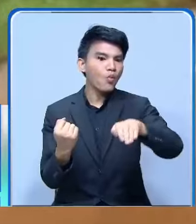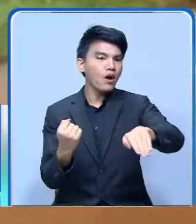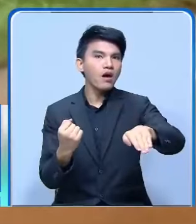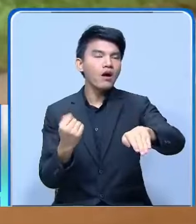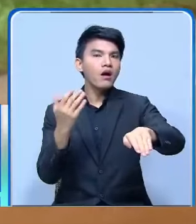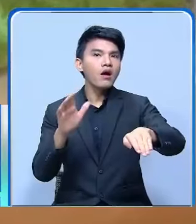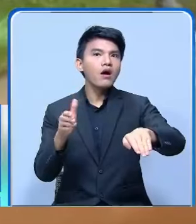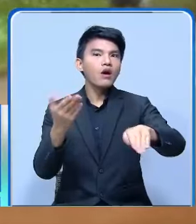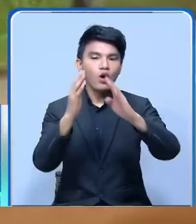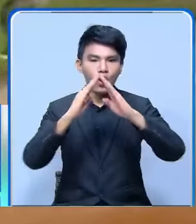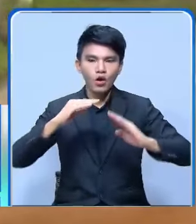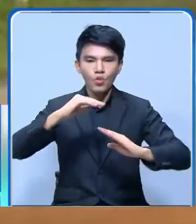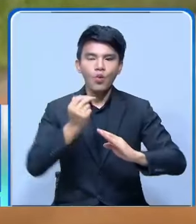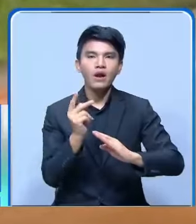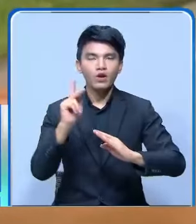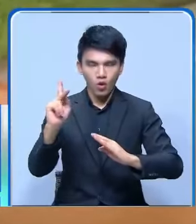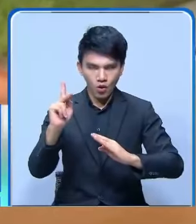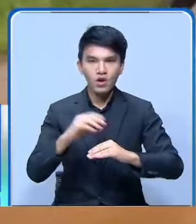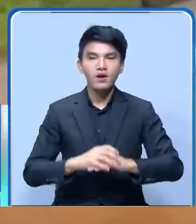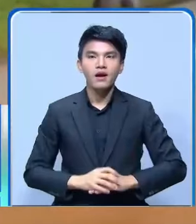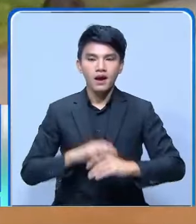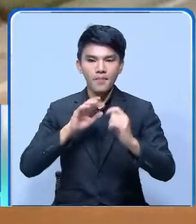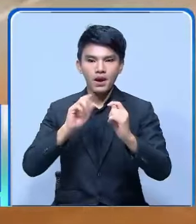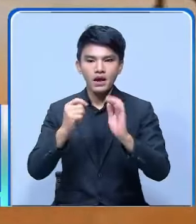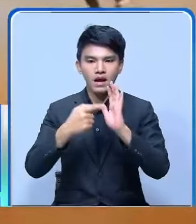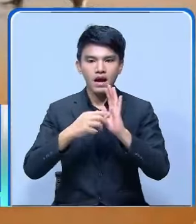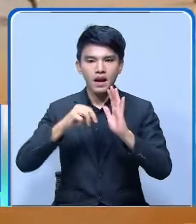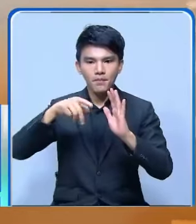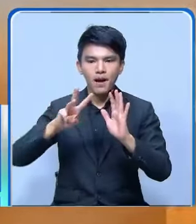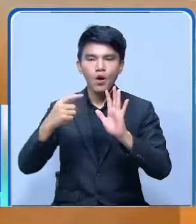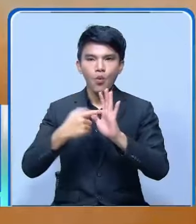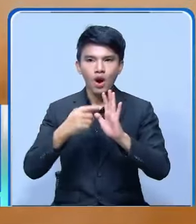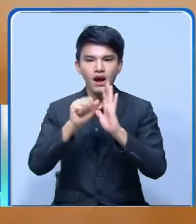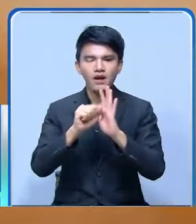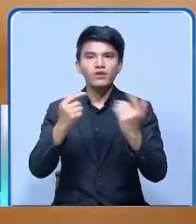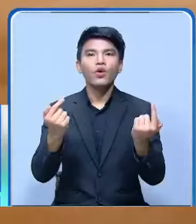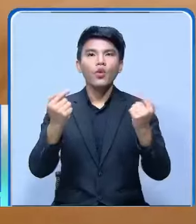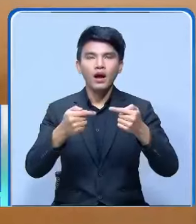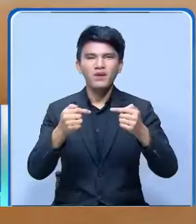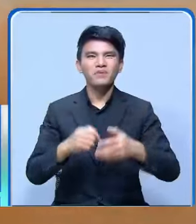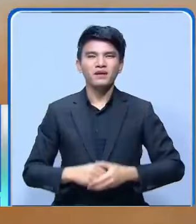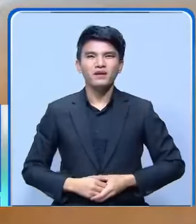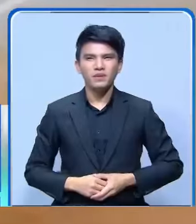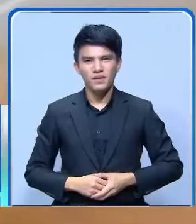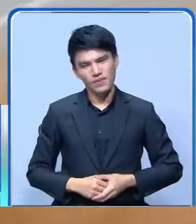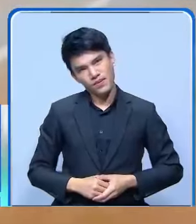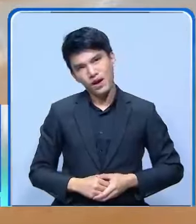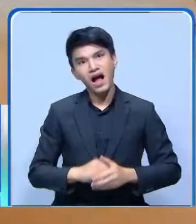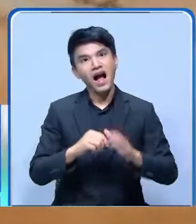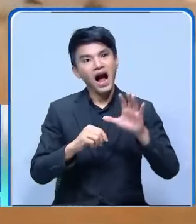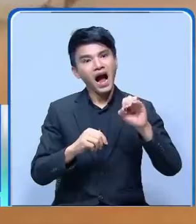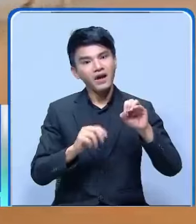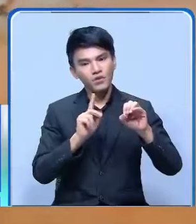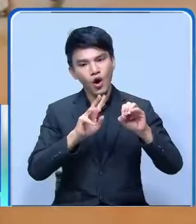ณหน้าวัดโคเกตตำบลปลายพงพางอำเภออัมพวาจังหวัดสมุทรสงครามระยะทางผู้ชมไม่ใช่น้อยเลยน ะ 50กว่ากิโลเม